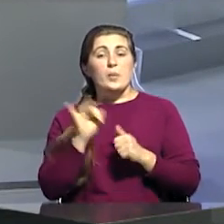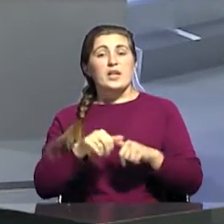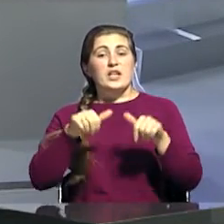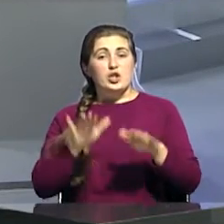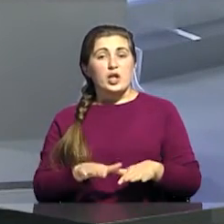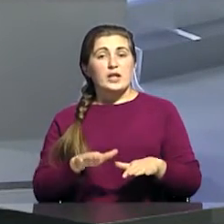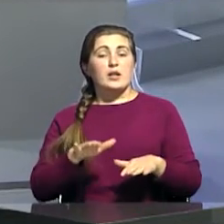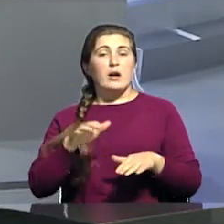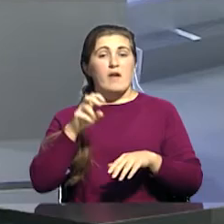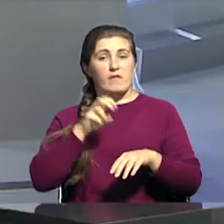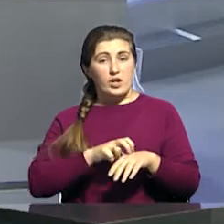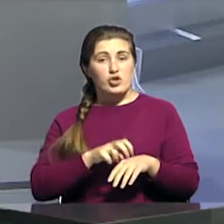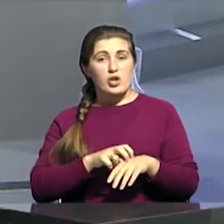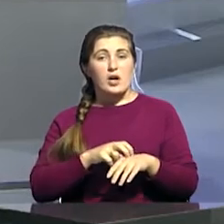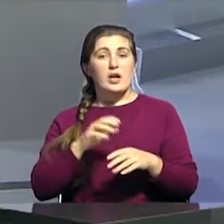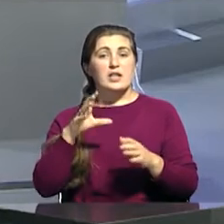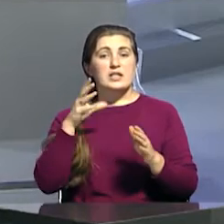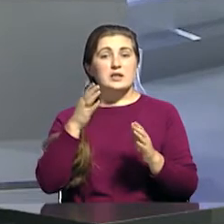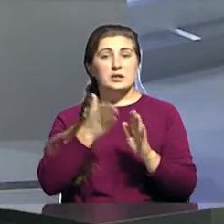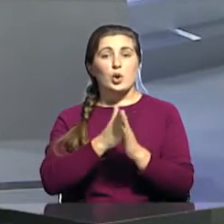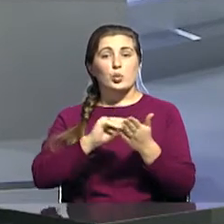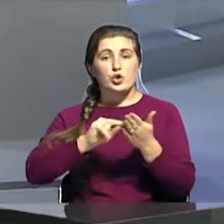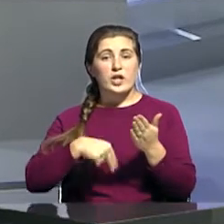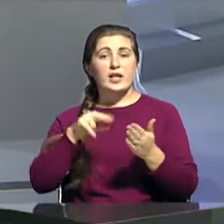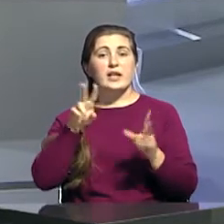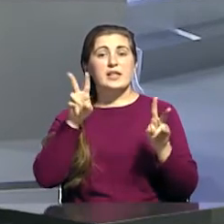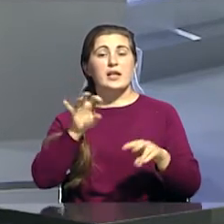да, врача, то есть его заключение, диагноз, да, может